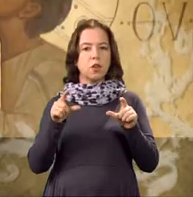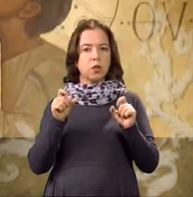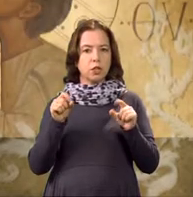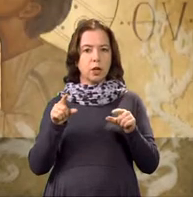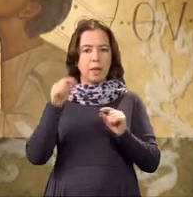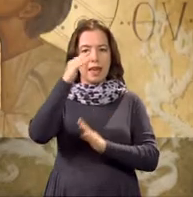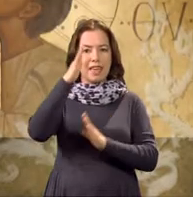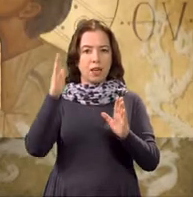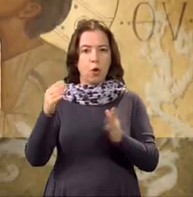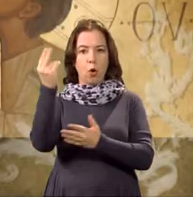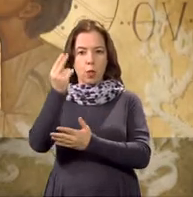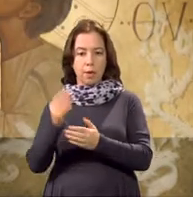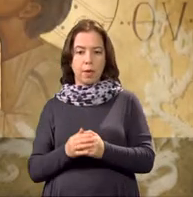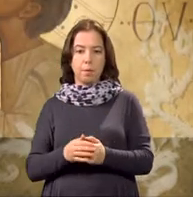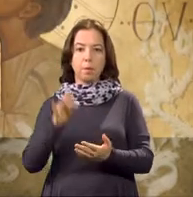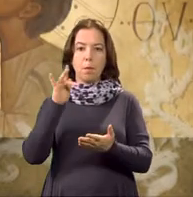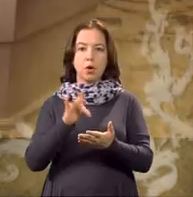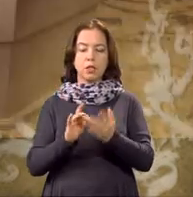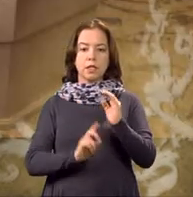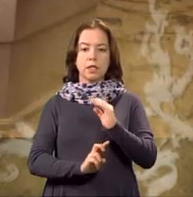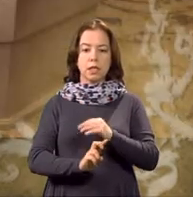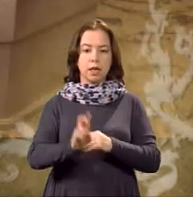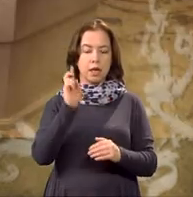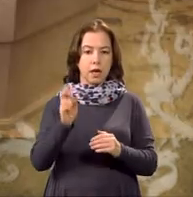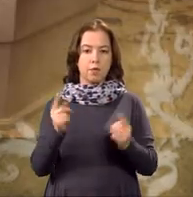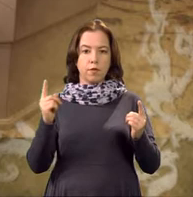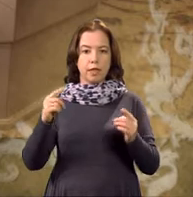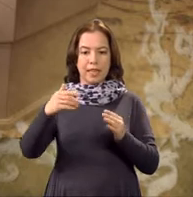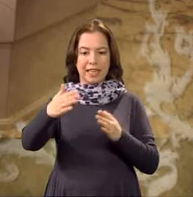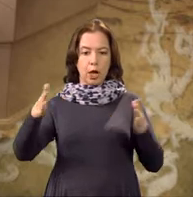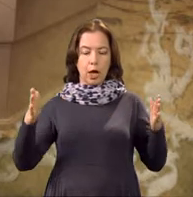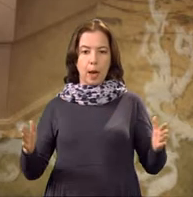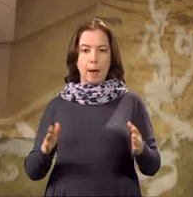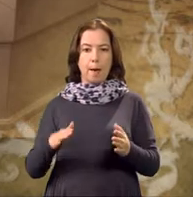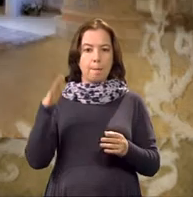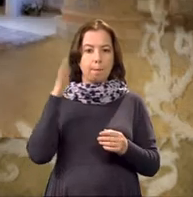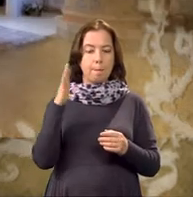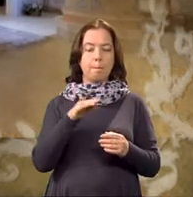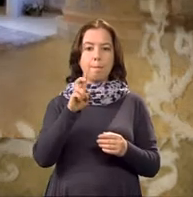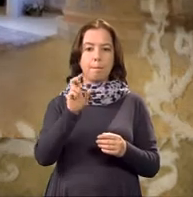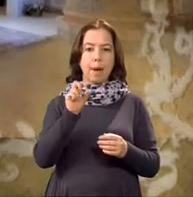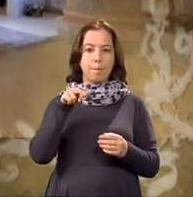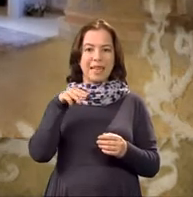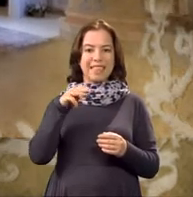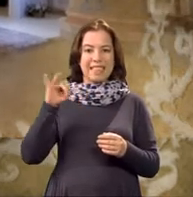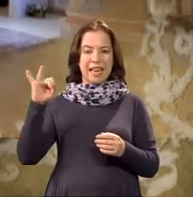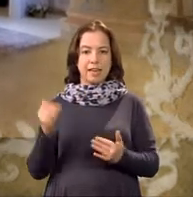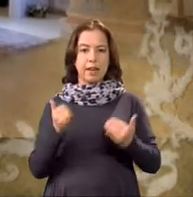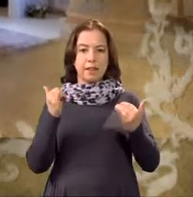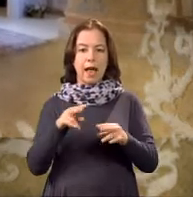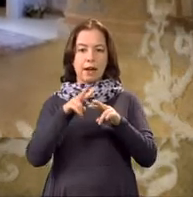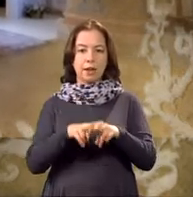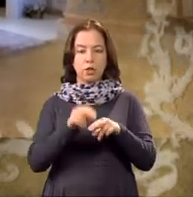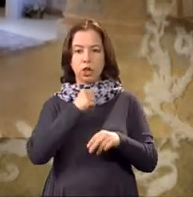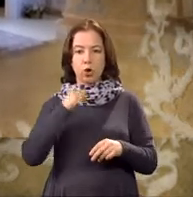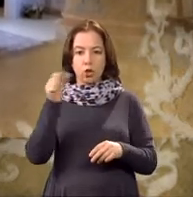іконами. Посередині храму доволі великий басейн баптистерій для хрещення дорослих.